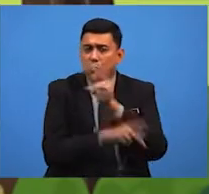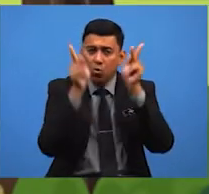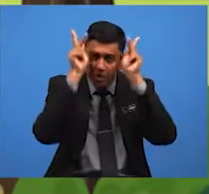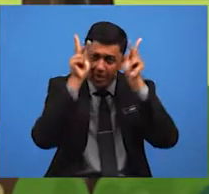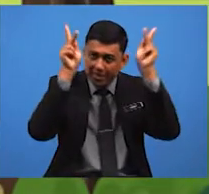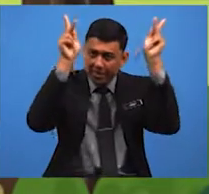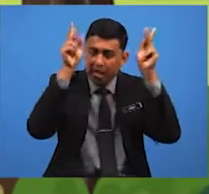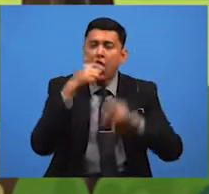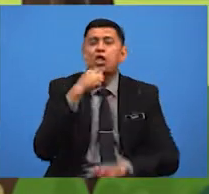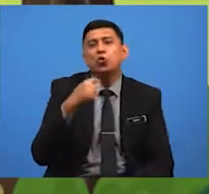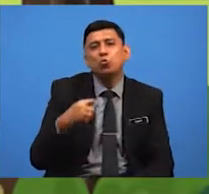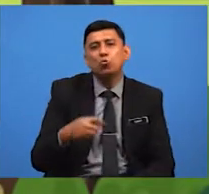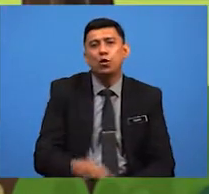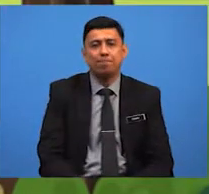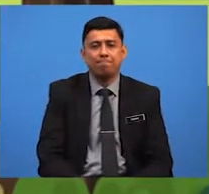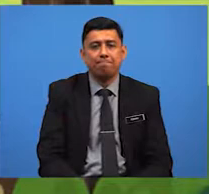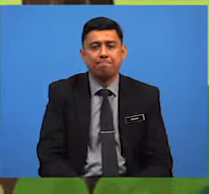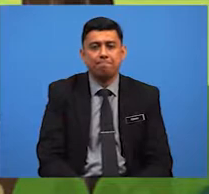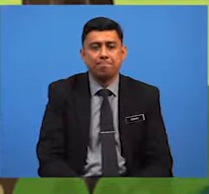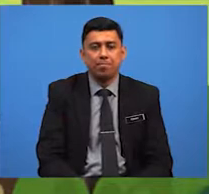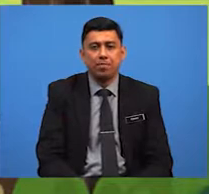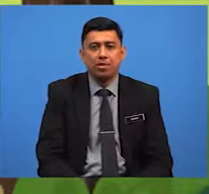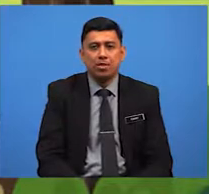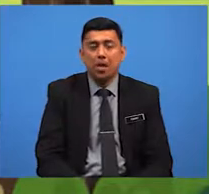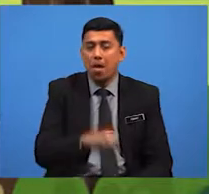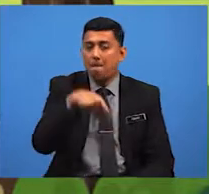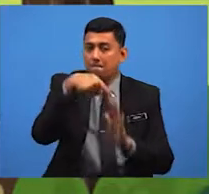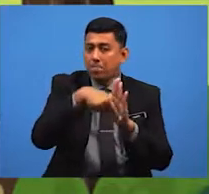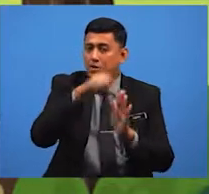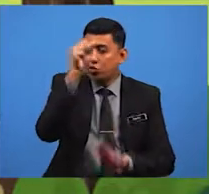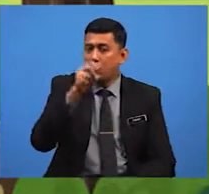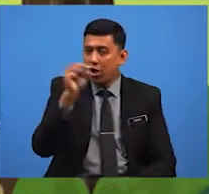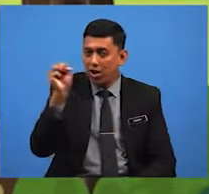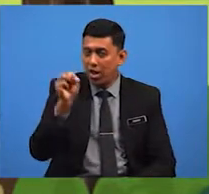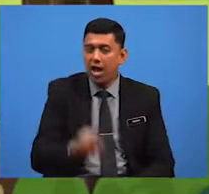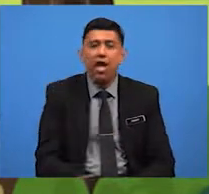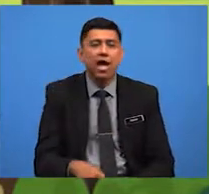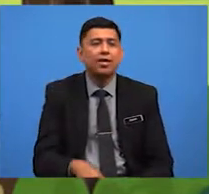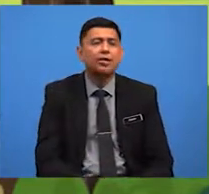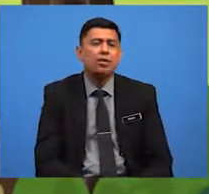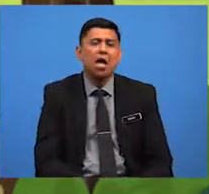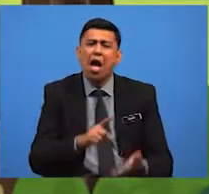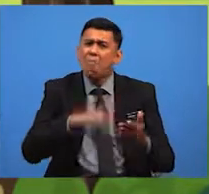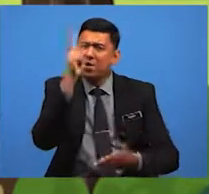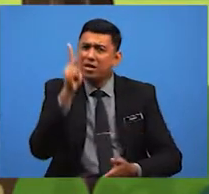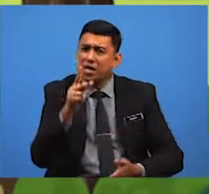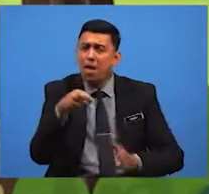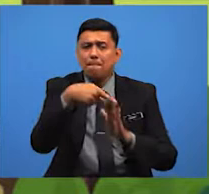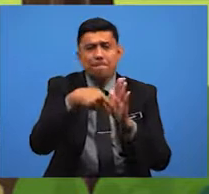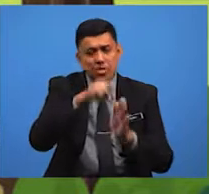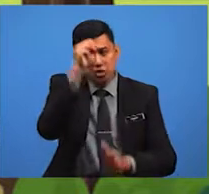Seterusnya, kita akan melihat pula aspek persoalan. Sebelum itu, apakah